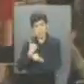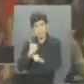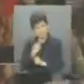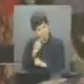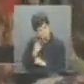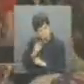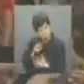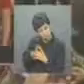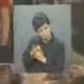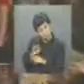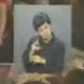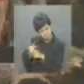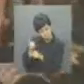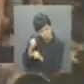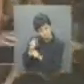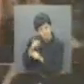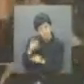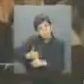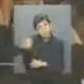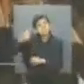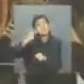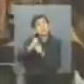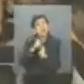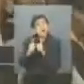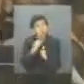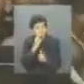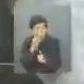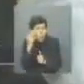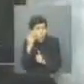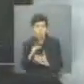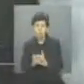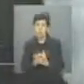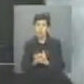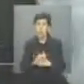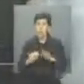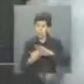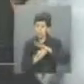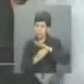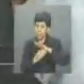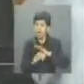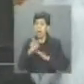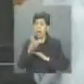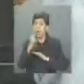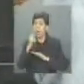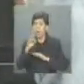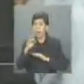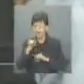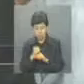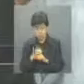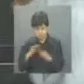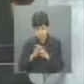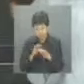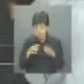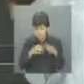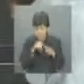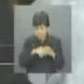านะตัวเก่งและคว้าชัยชนะในการยั่งเสียงเบื้องต้นที่รัฐไอโอวาและนิวแฮมป์เชียร์ทำให้การเฟ้นหาตัวแทนพรรครีพับลิกัน